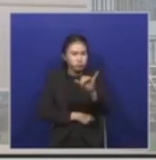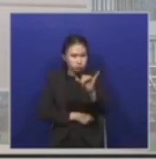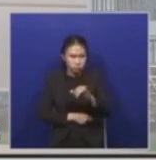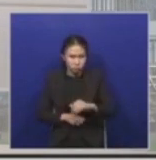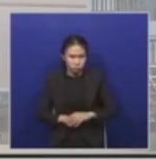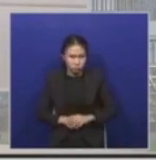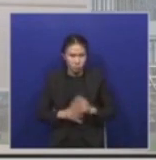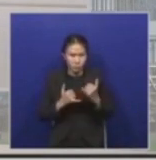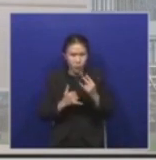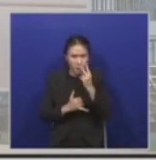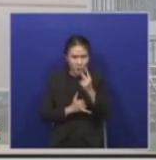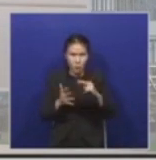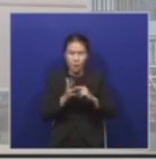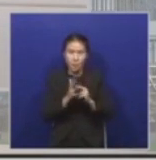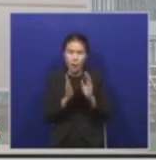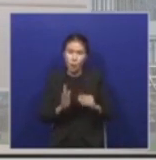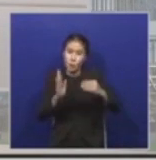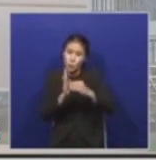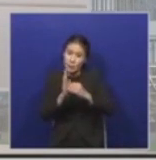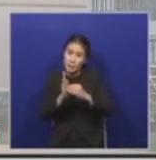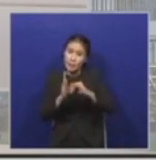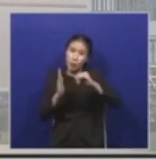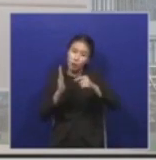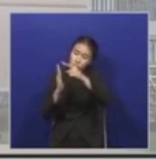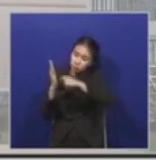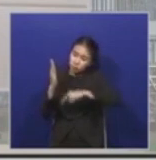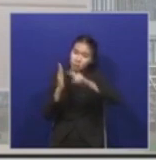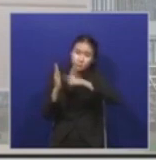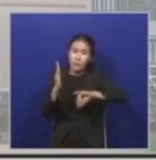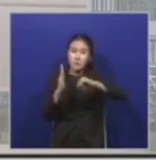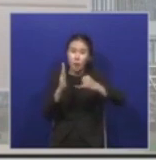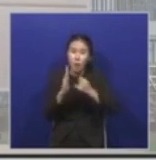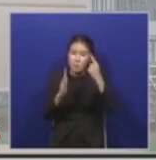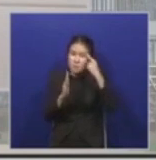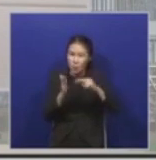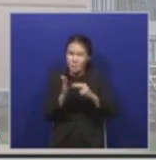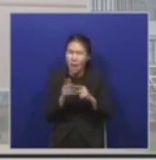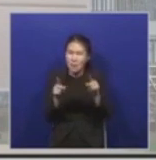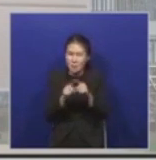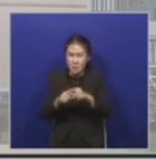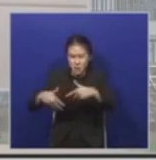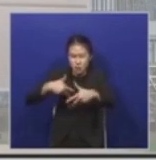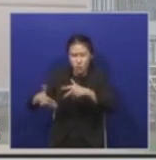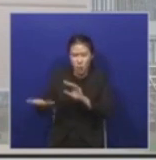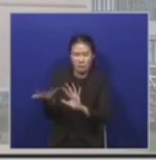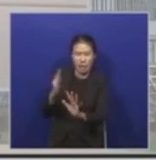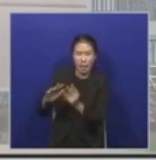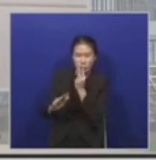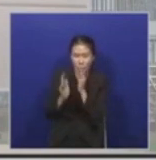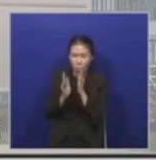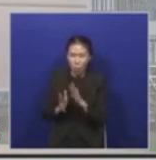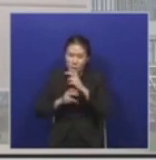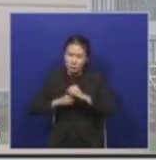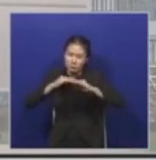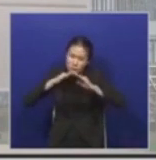คนในพื้นที่ไม่ว่าจะในกรุงเทพมหานครหรือในชนบทท่านประธานครับเขาจะมีซอกเล็กๆซอกเล็กๆคืออะไรครับเป็น